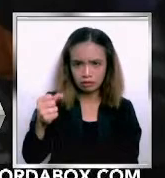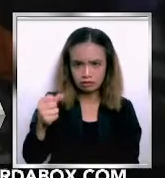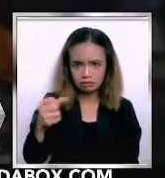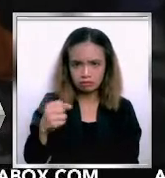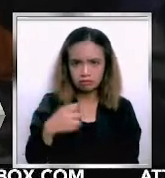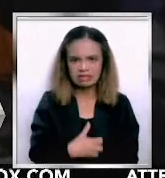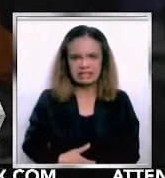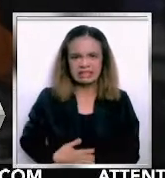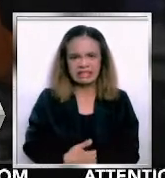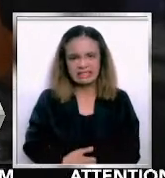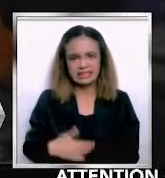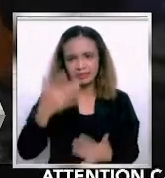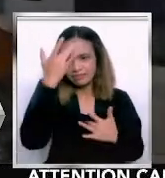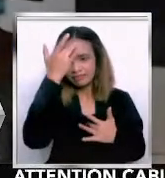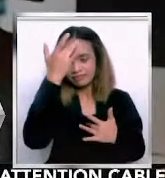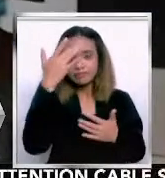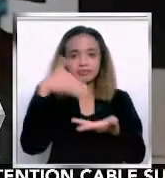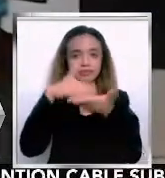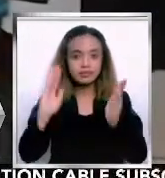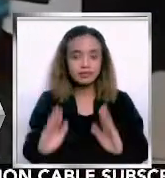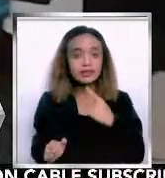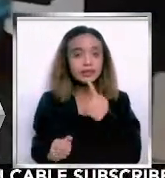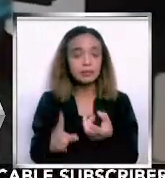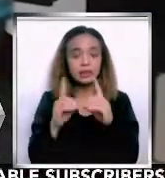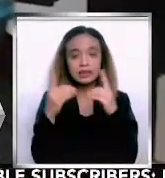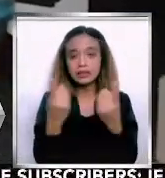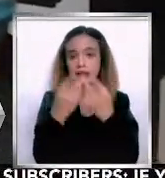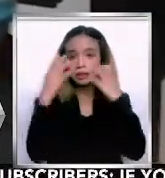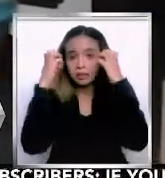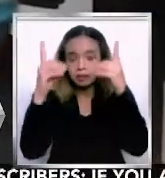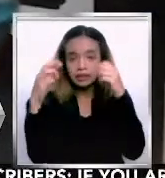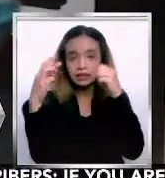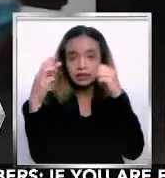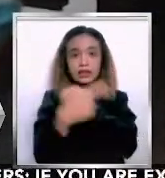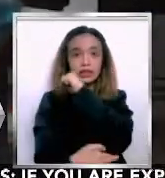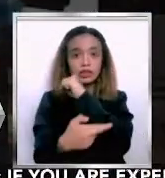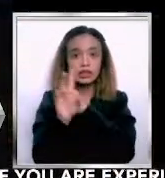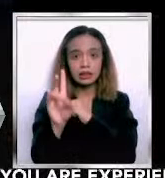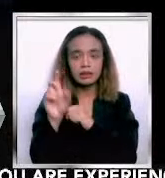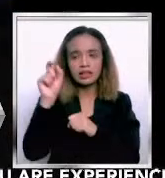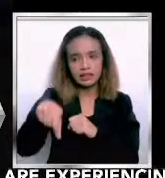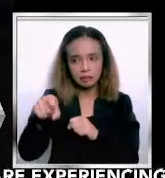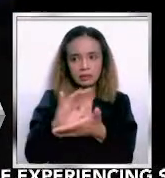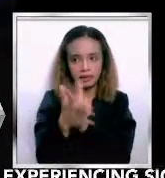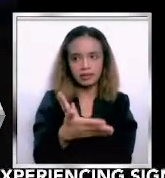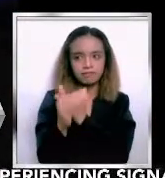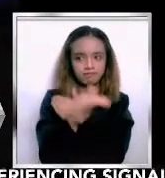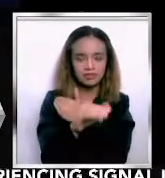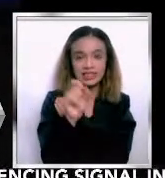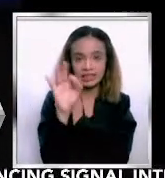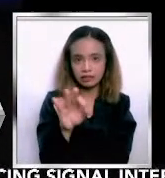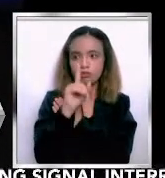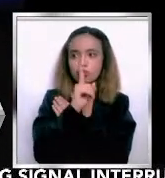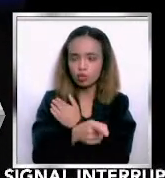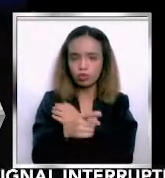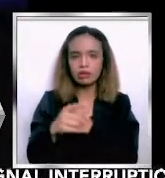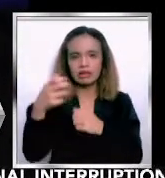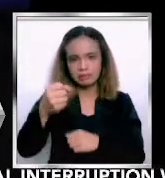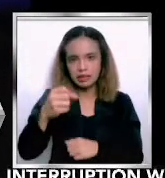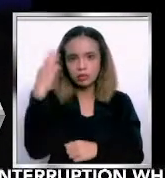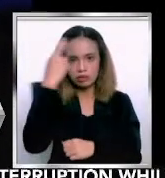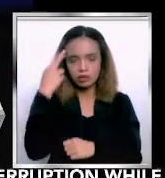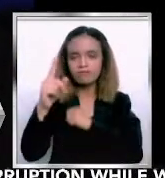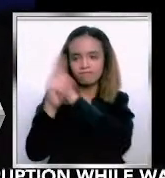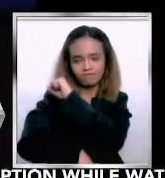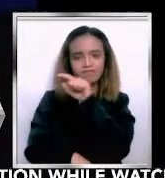bata. Ayon sa DepEd Region 7, kailangan managot ng supplier kapag napatunayang gatas nga ang sanhi. Hindi raw pwedeng ikatwira